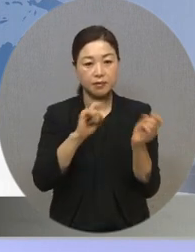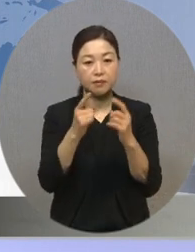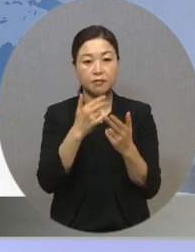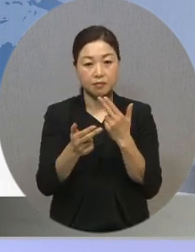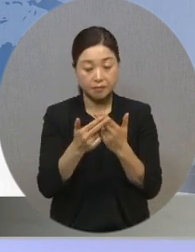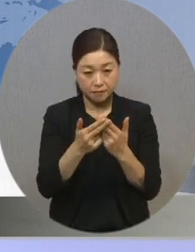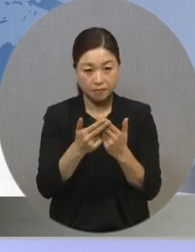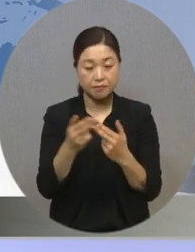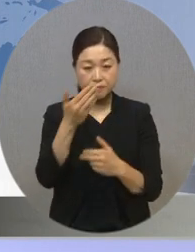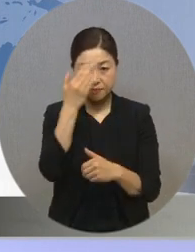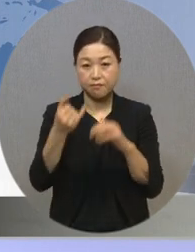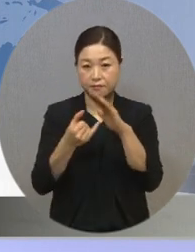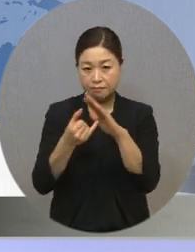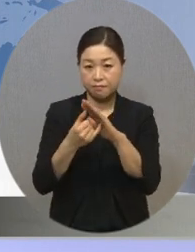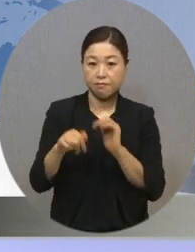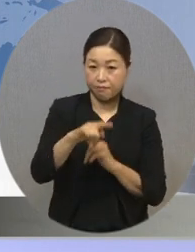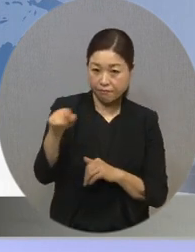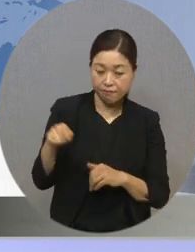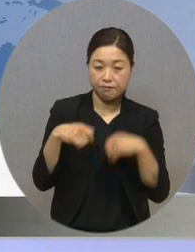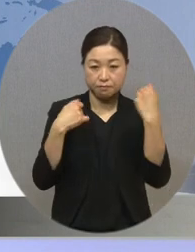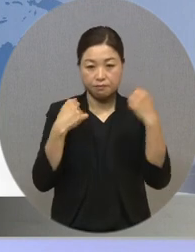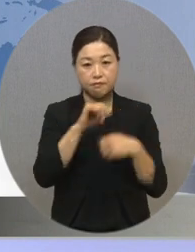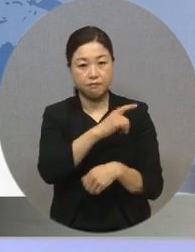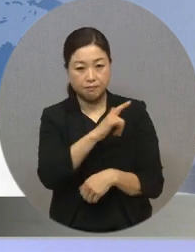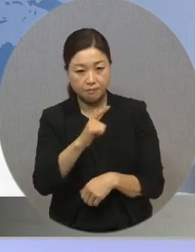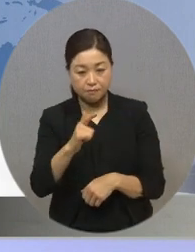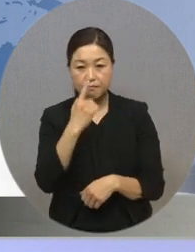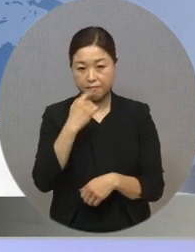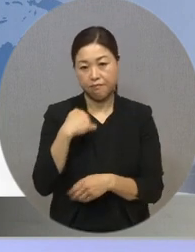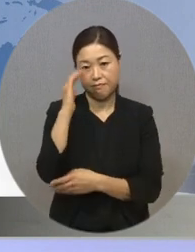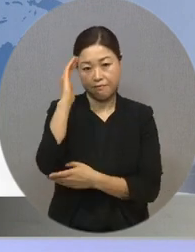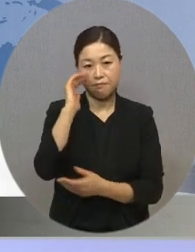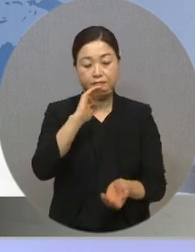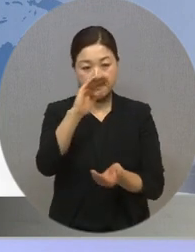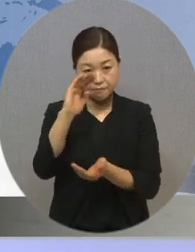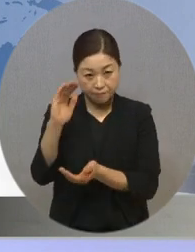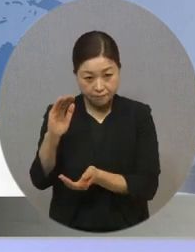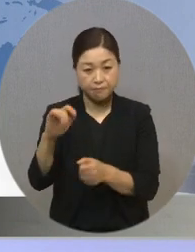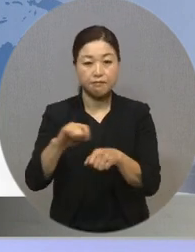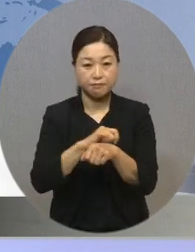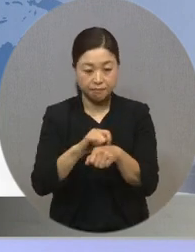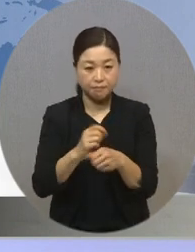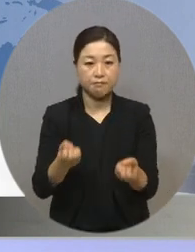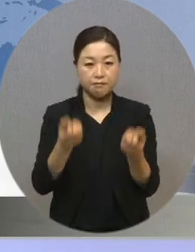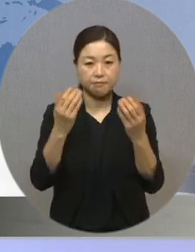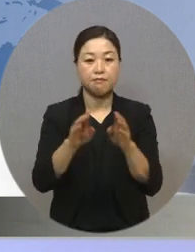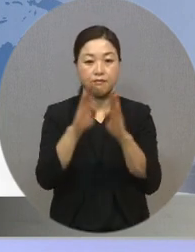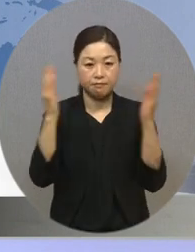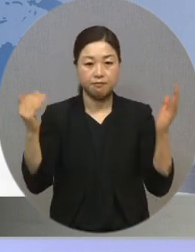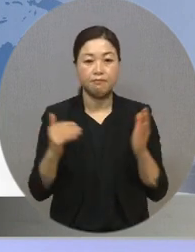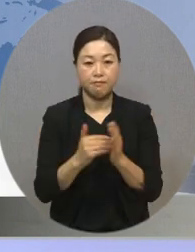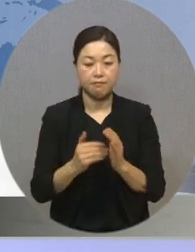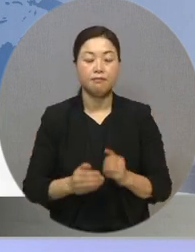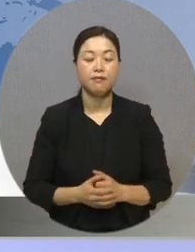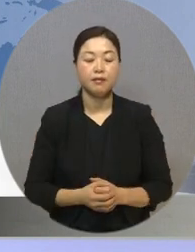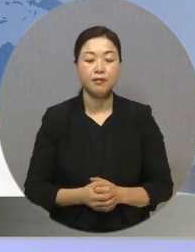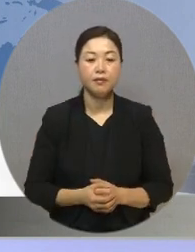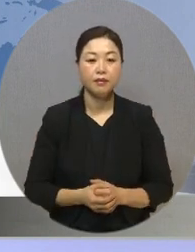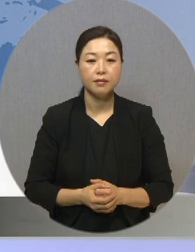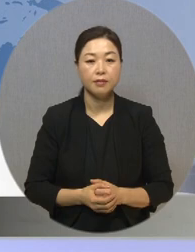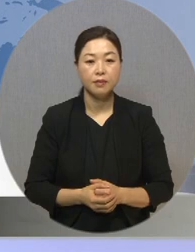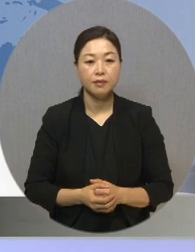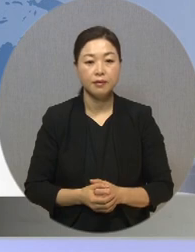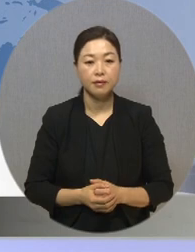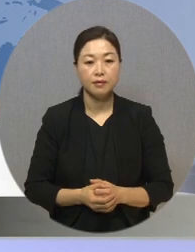한국장애인재활협회가 이들의 다채로운 공연과 자신의 이야기를 전하는 특별한 시간을 가졌는데요. 현장에 김은별 기자가 다녀왔습니다.